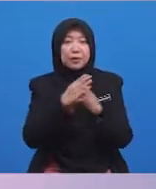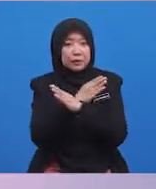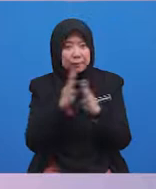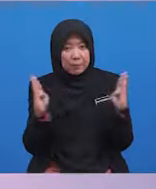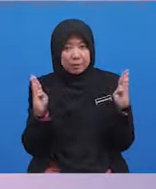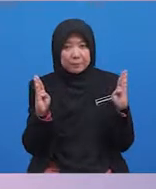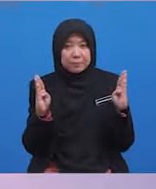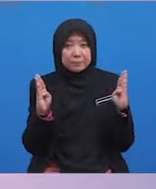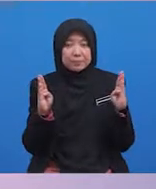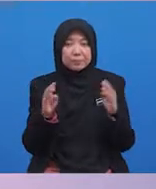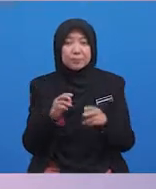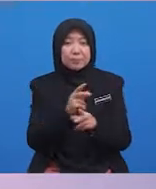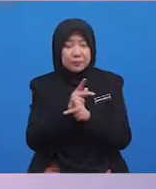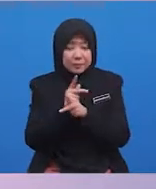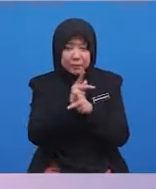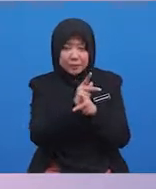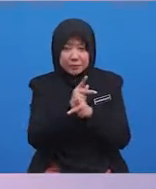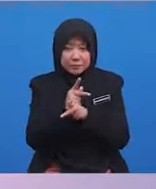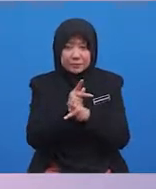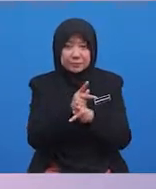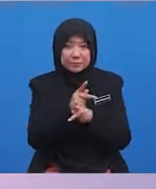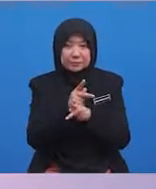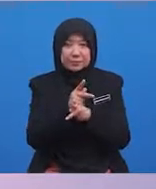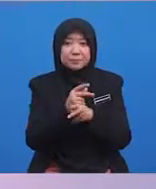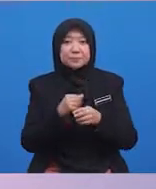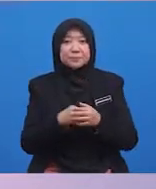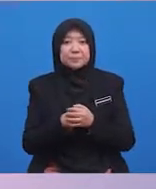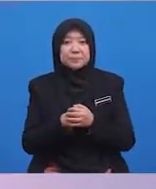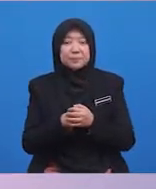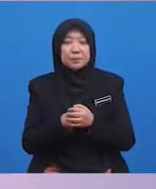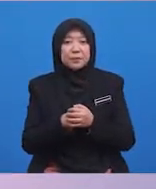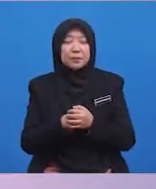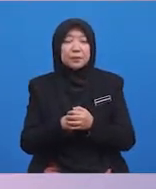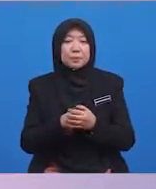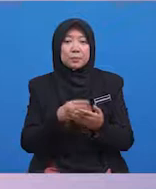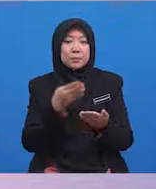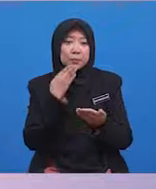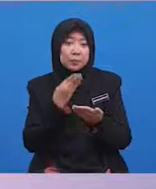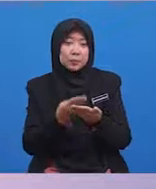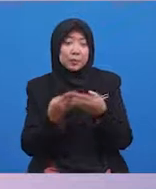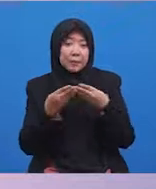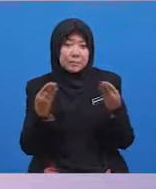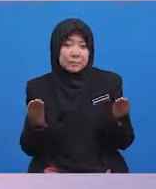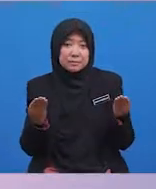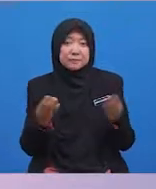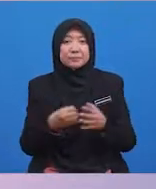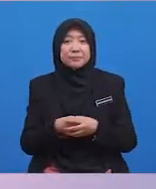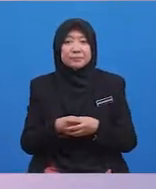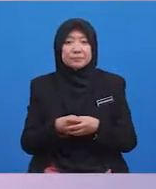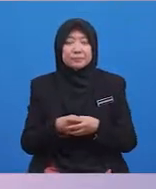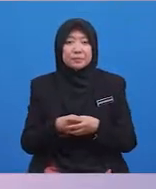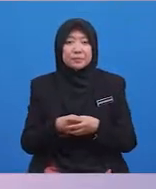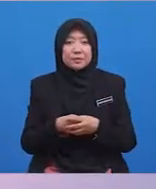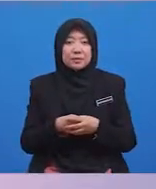ketabahan, nilai berhati-hati, nilai berbudi bahasa dan